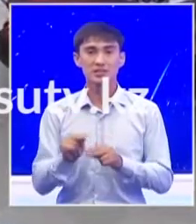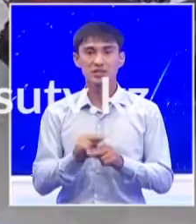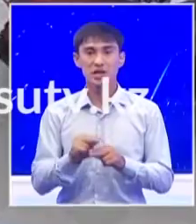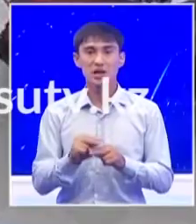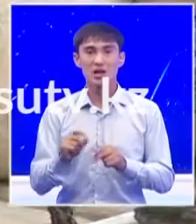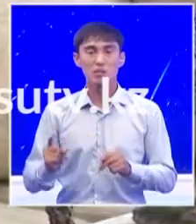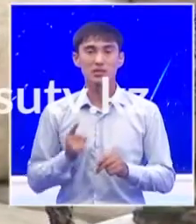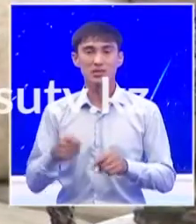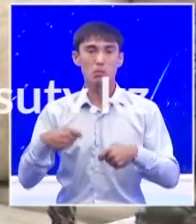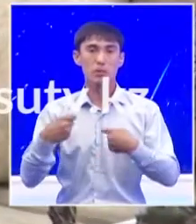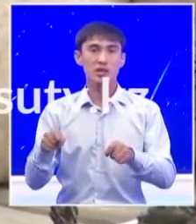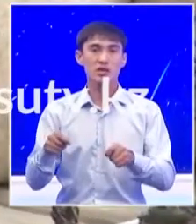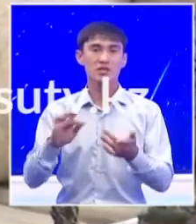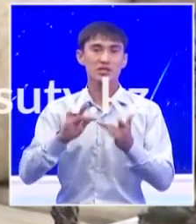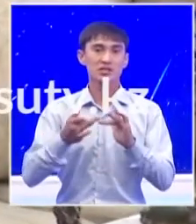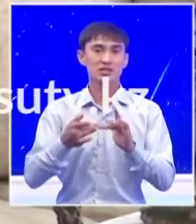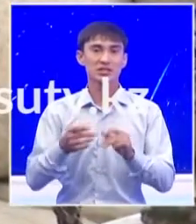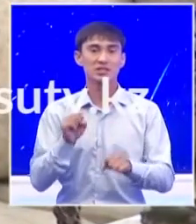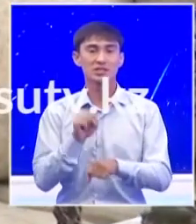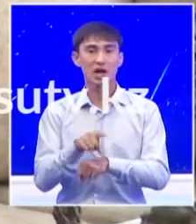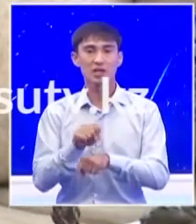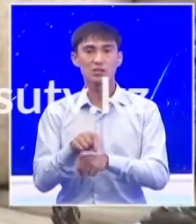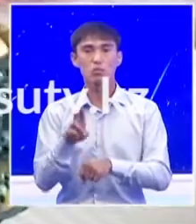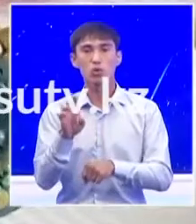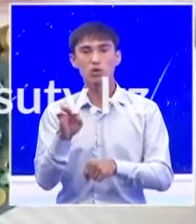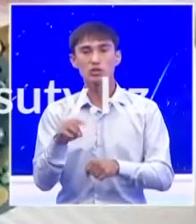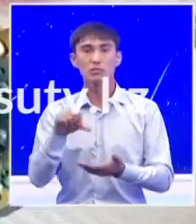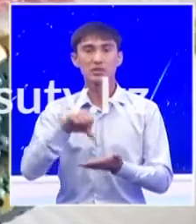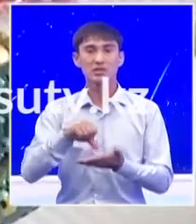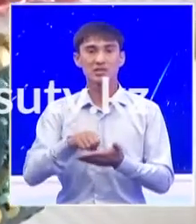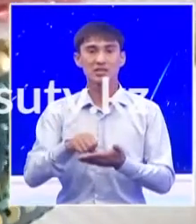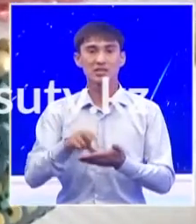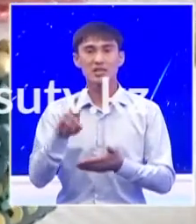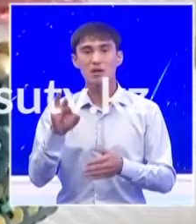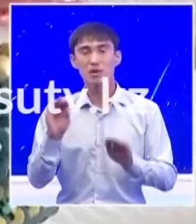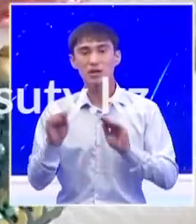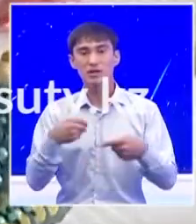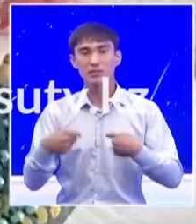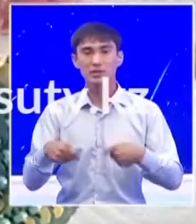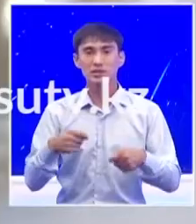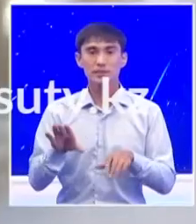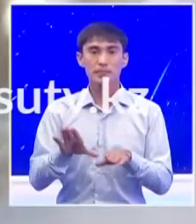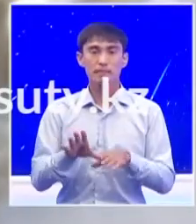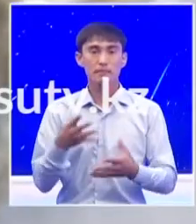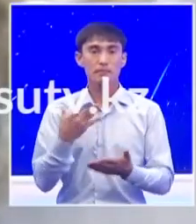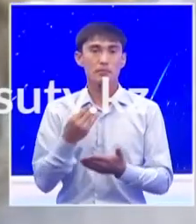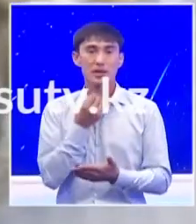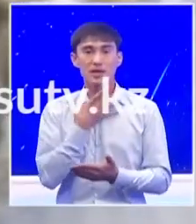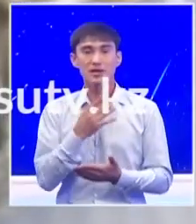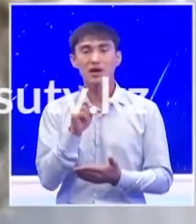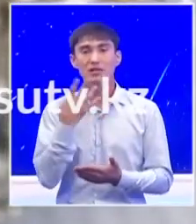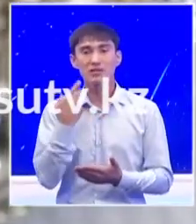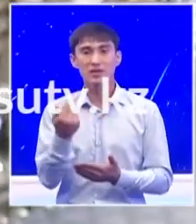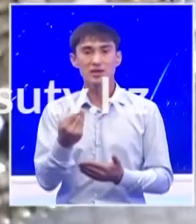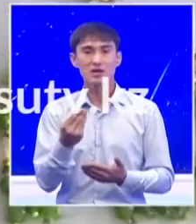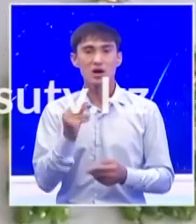продажу в социальных сетях, делает броши на заказ и принимает участие в ярмарках. Особенно приятно, когда твои работы не только смотрят и оценивают,